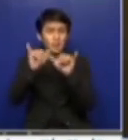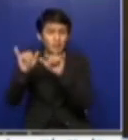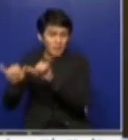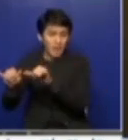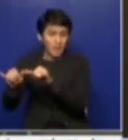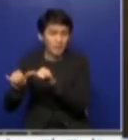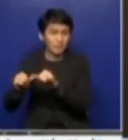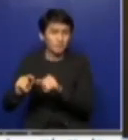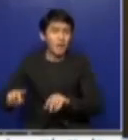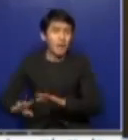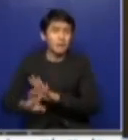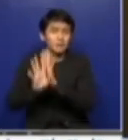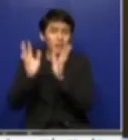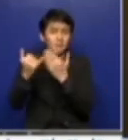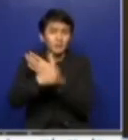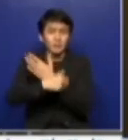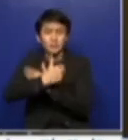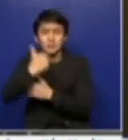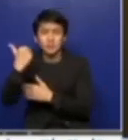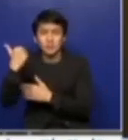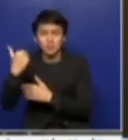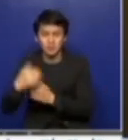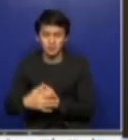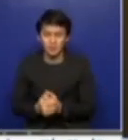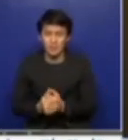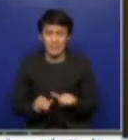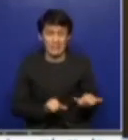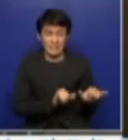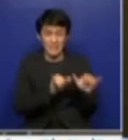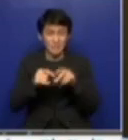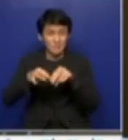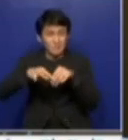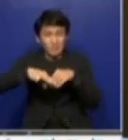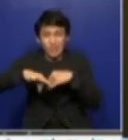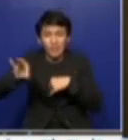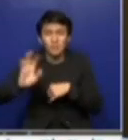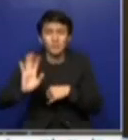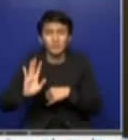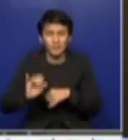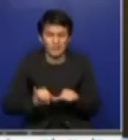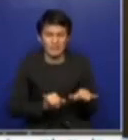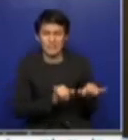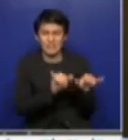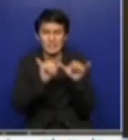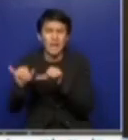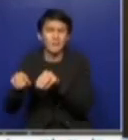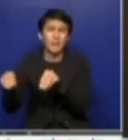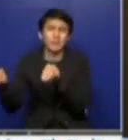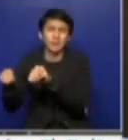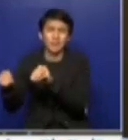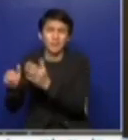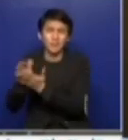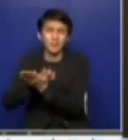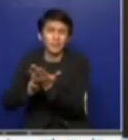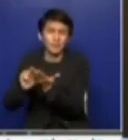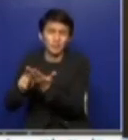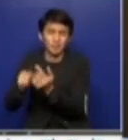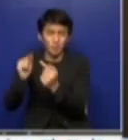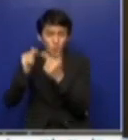เราไม่ได้ย้ายไปไกลครับท่านประธานย้ายไปใกล้ๆเหล่านี้ไปเวียดน